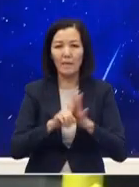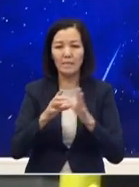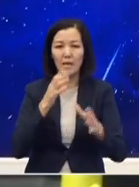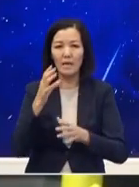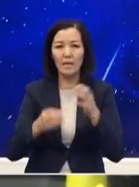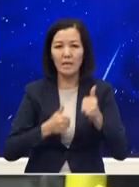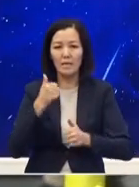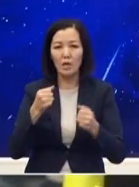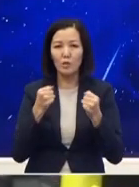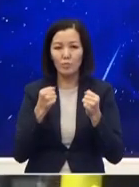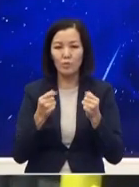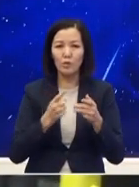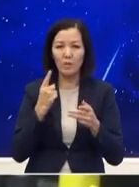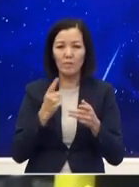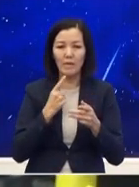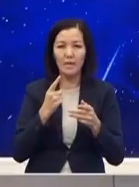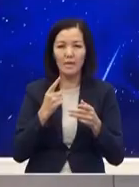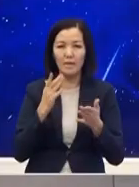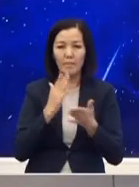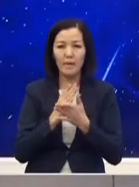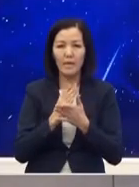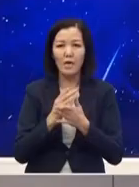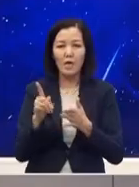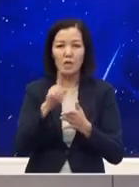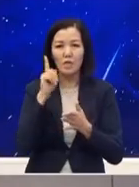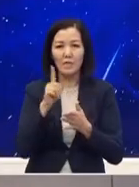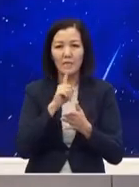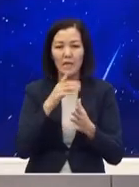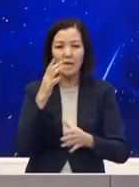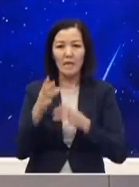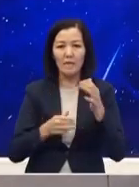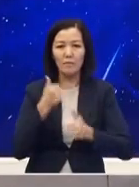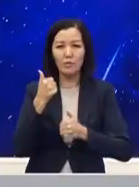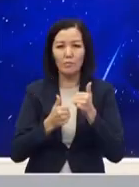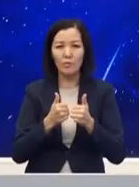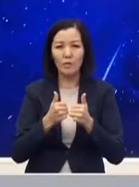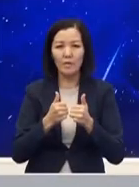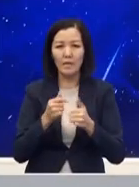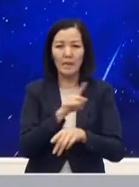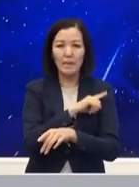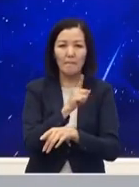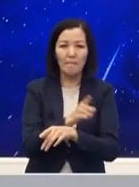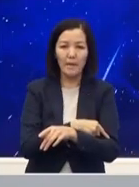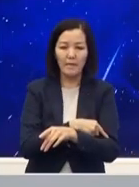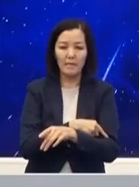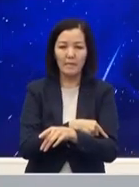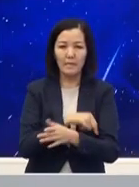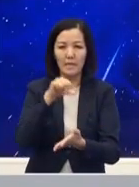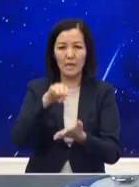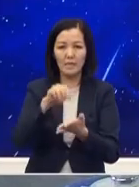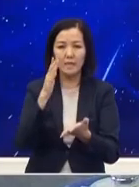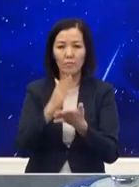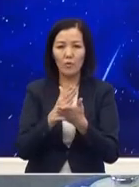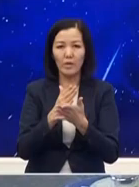халықаралық дәрежедегі спорт шеберлері бар. Сонымен қатар жастар арасында әлем чемпионы атанған өрендер де мықтылығын анықтайтын болады.